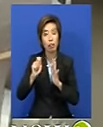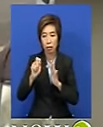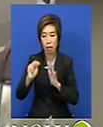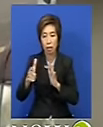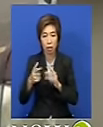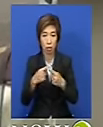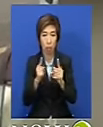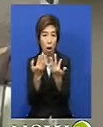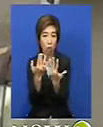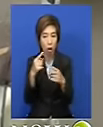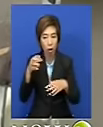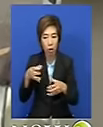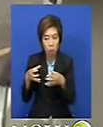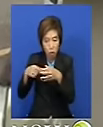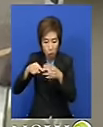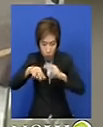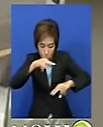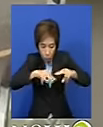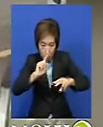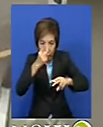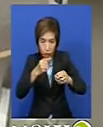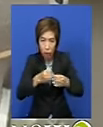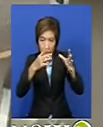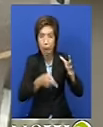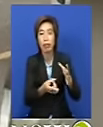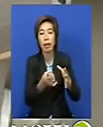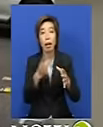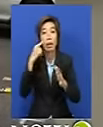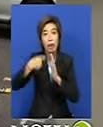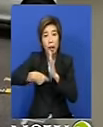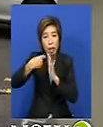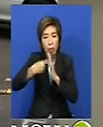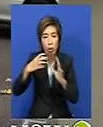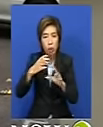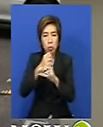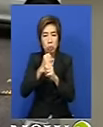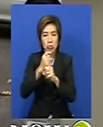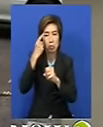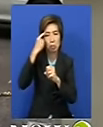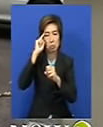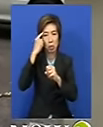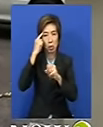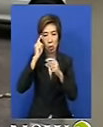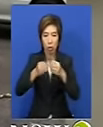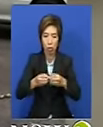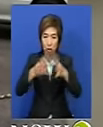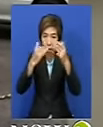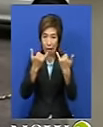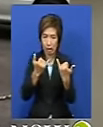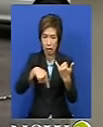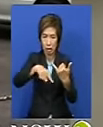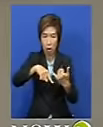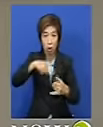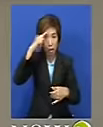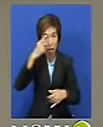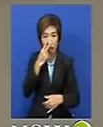านที่เกี่ยวข้องตรวจสอบแล้วยืนยันอีกครั้งนึงสาเหตุเจ้าหน้าที่ก็ยังไม่ระบุนะครับว่าระเบิดใจกลางเมืองแบบนี้